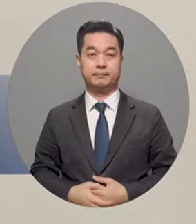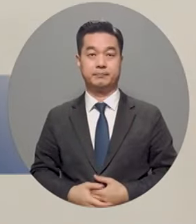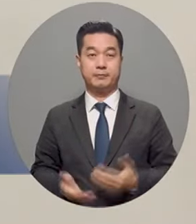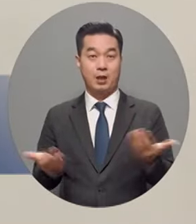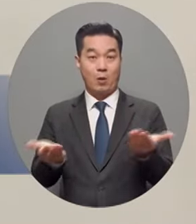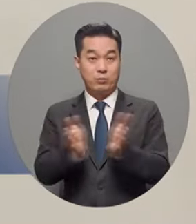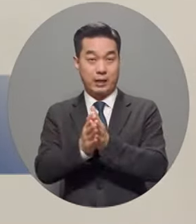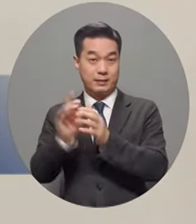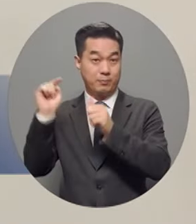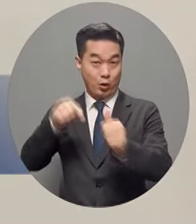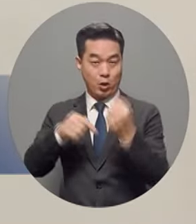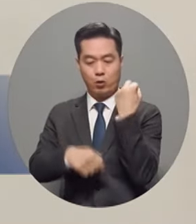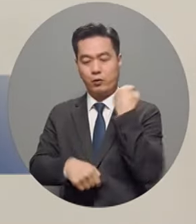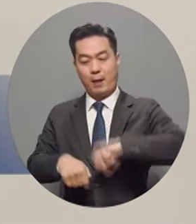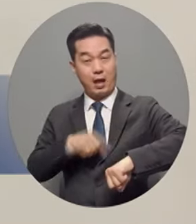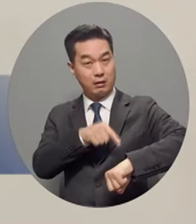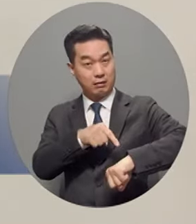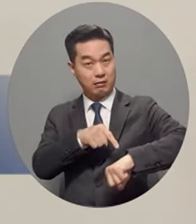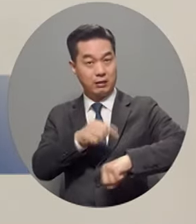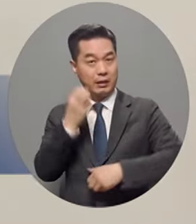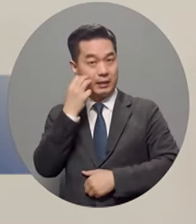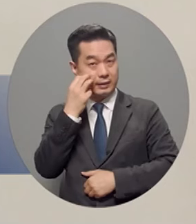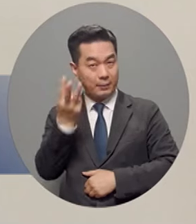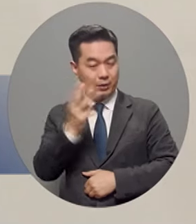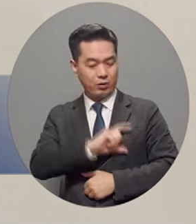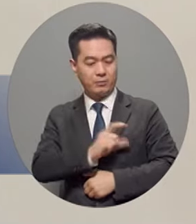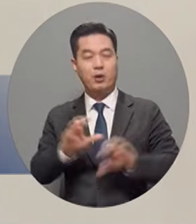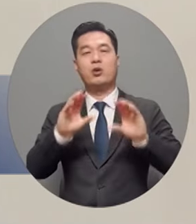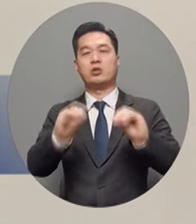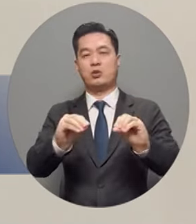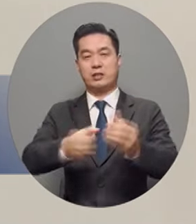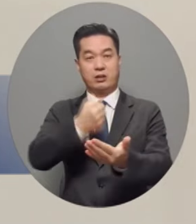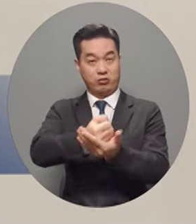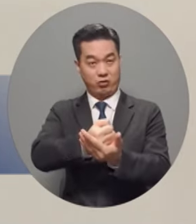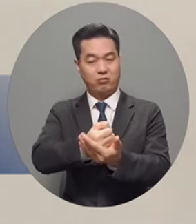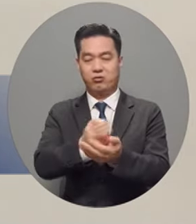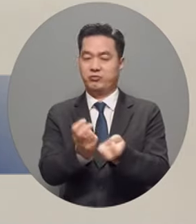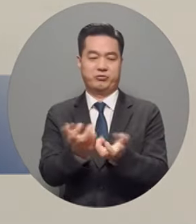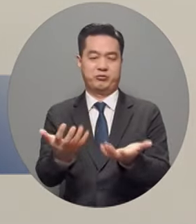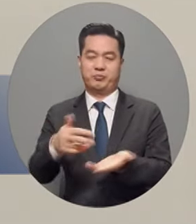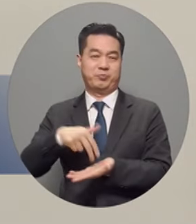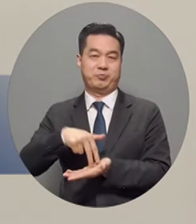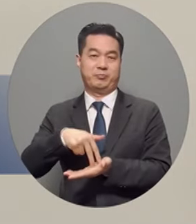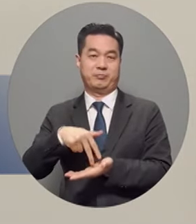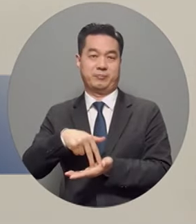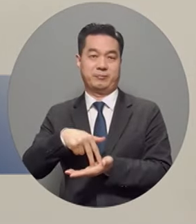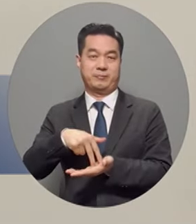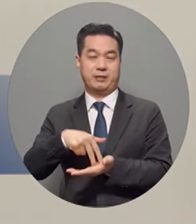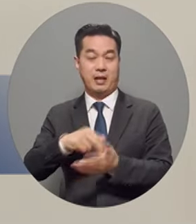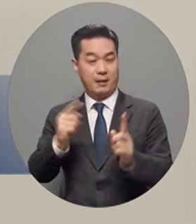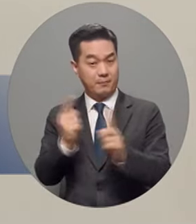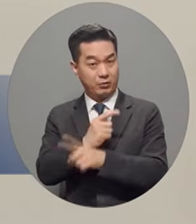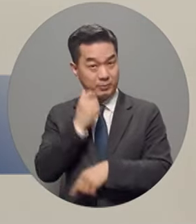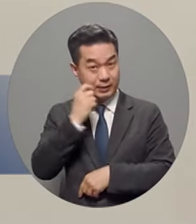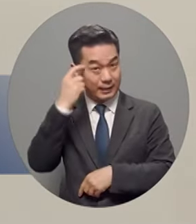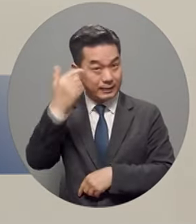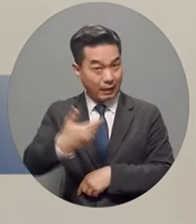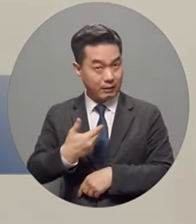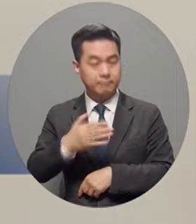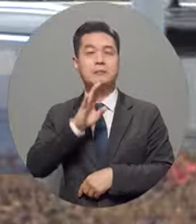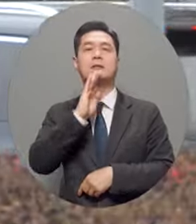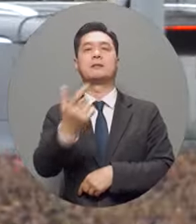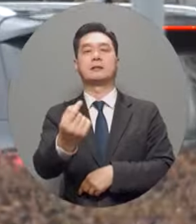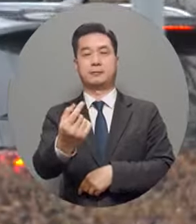명령을 위반하면 최소 3개월에 면허정지 처분이 불가피합니다 불가 역적이 질문하셨는데 예 불가역적